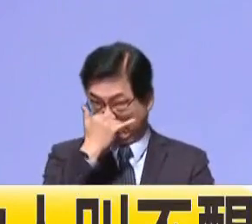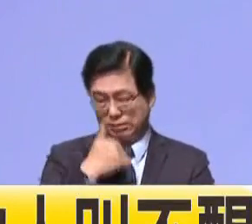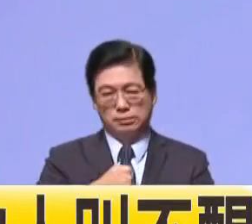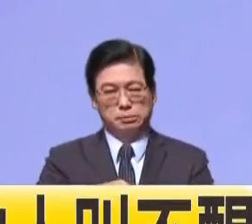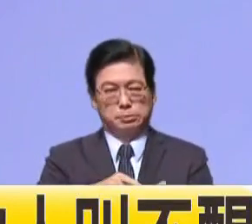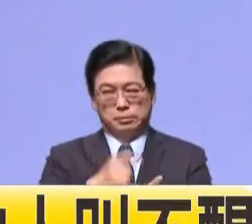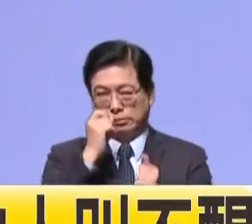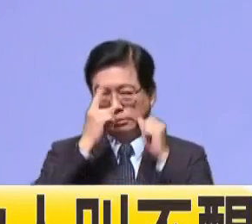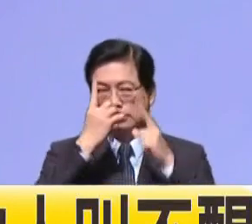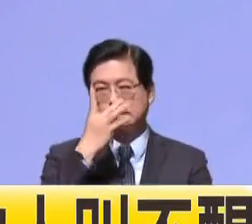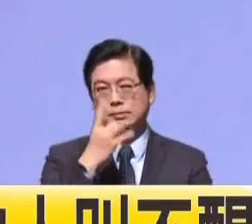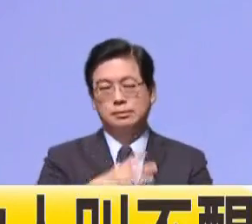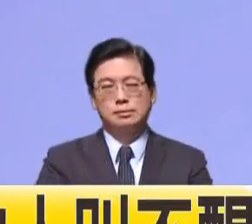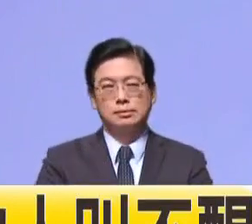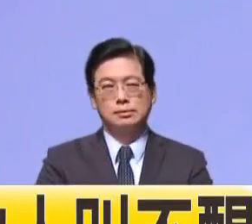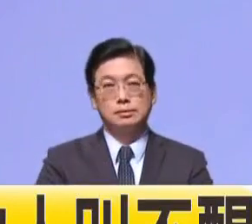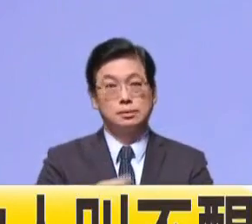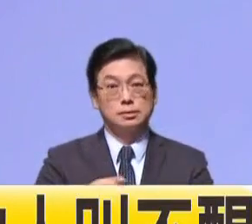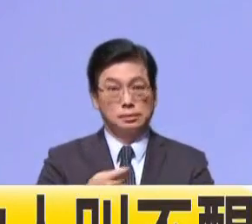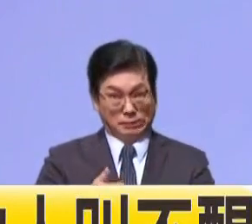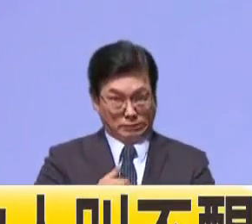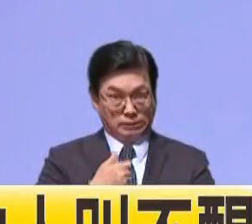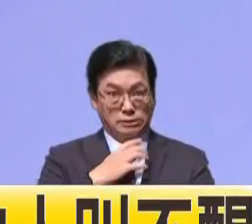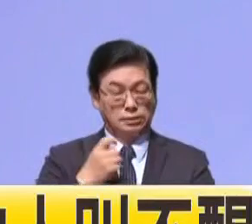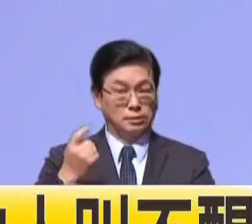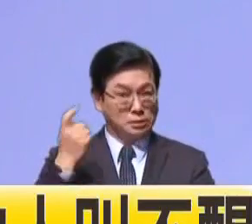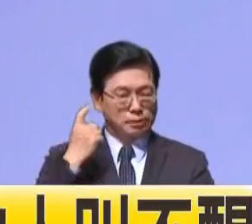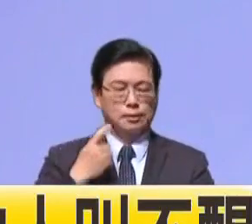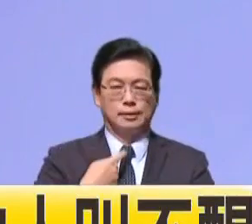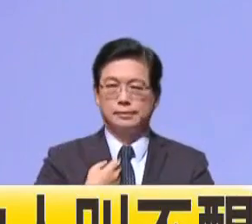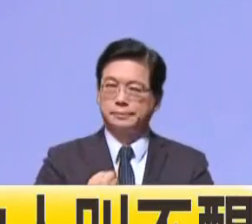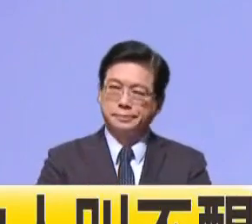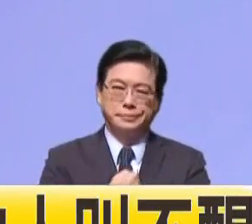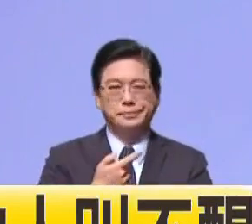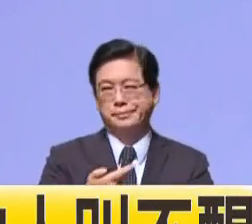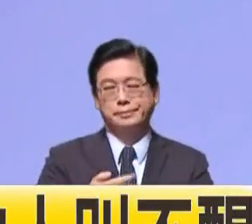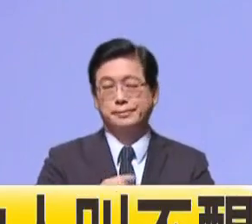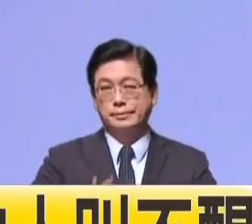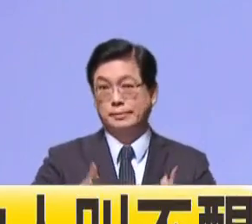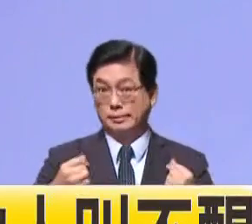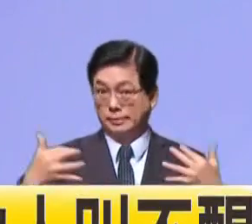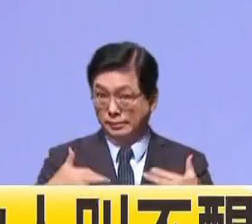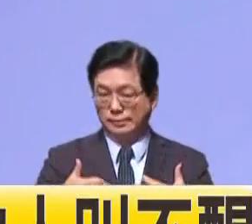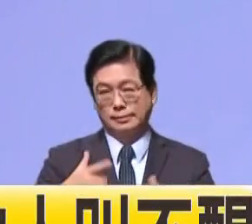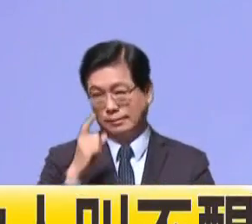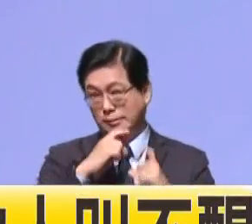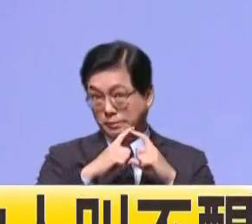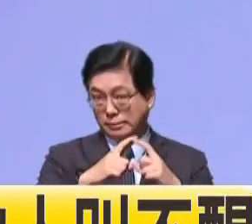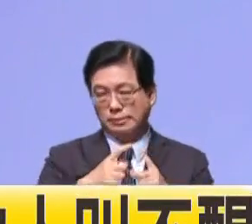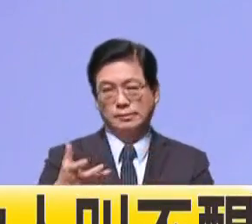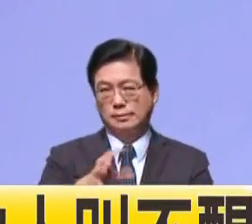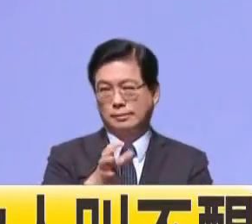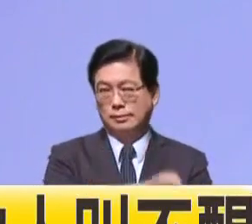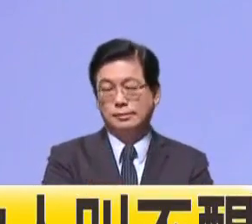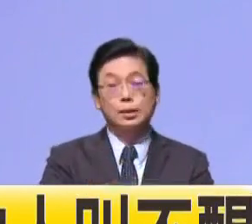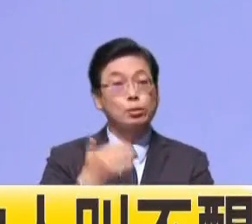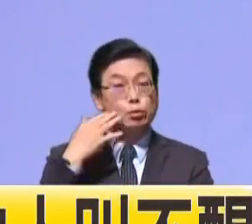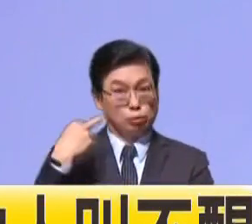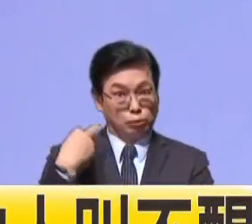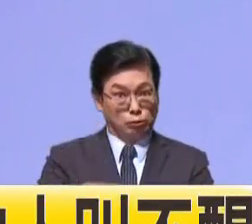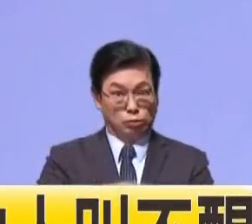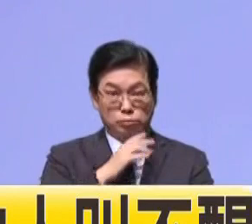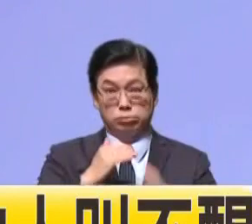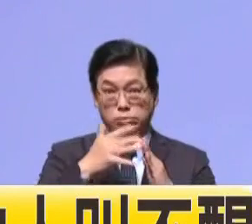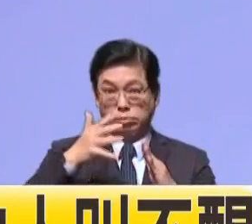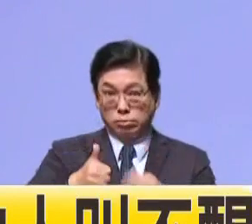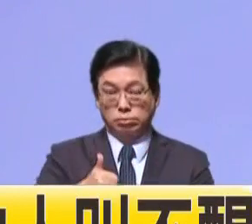醒。我听了委员，我真的是感慨很多。同样的问题，同样回答过了。如果你要当